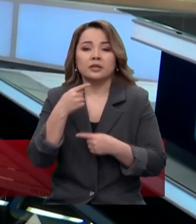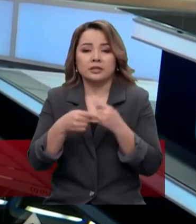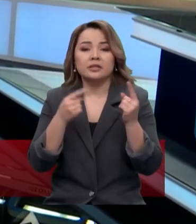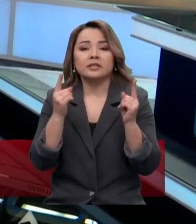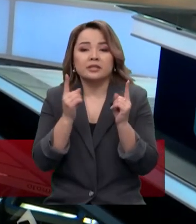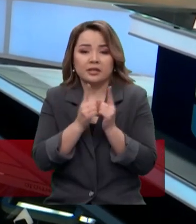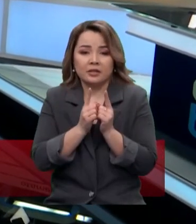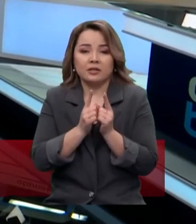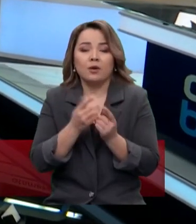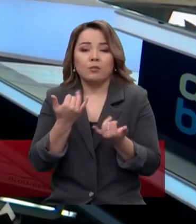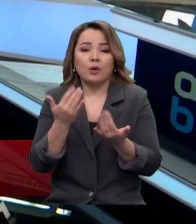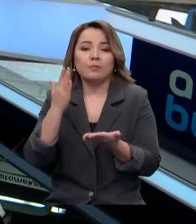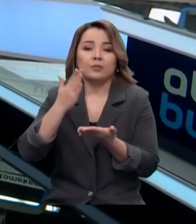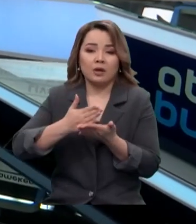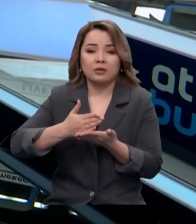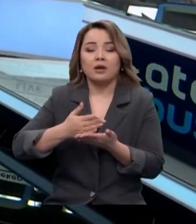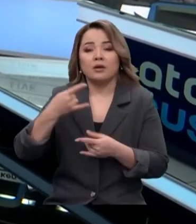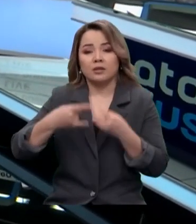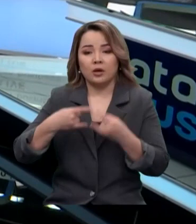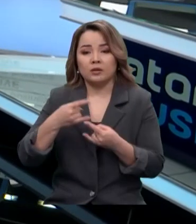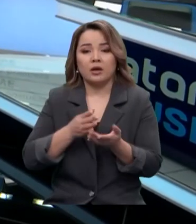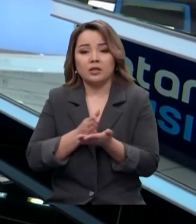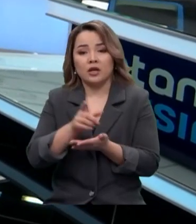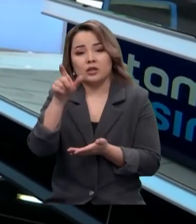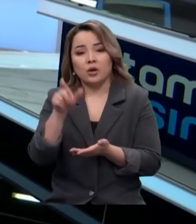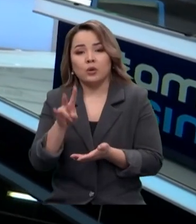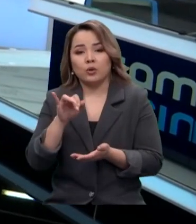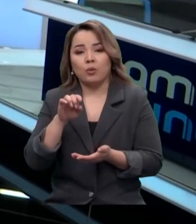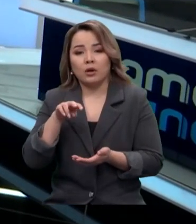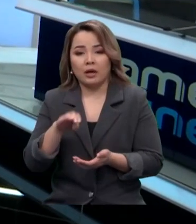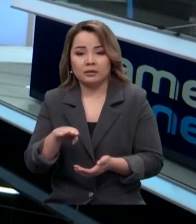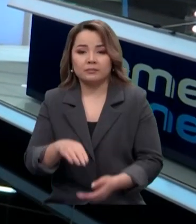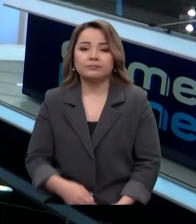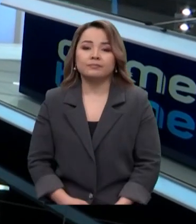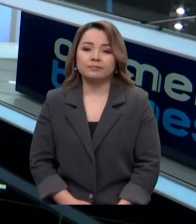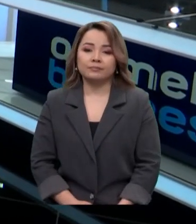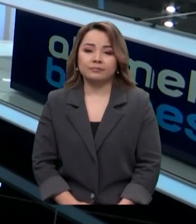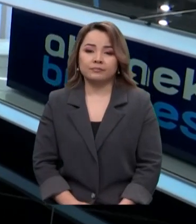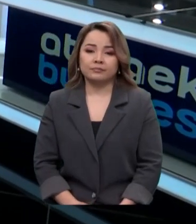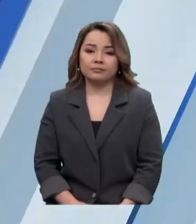салайын, бізбен тікелей байланыста болған саясаттанушы Нұрболат Нышанбаев. Біз жалғастырайық.